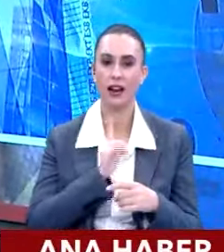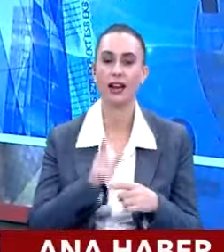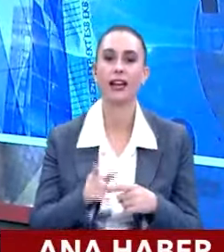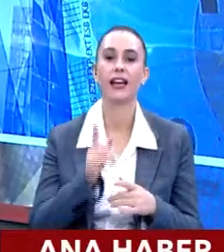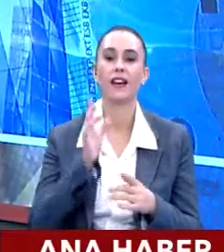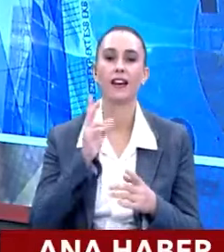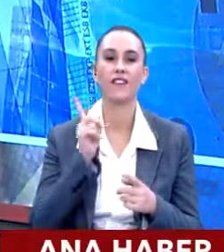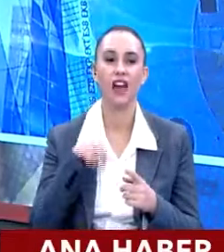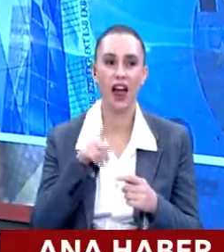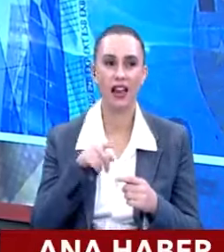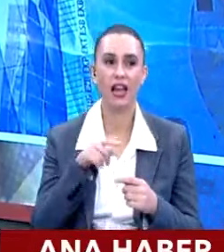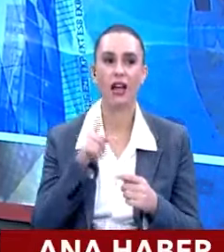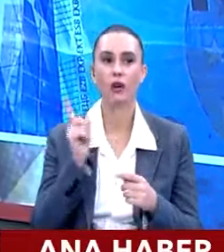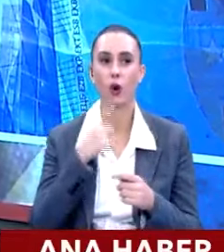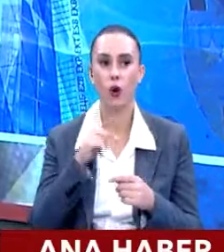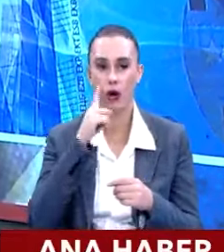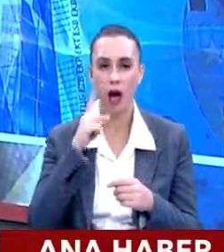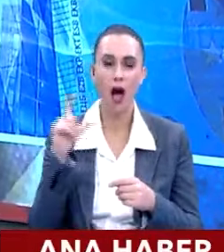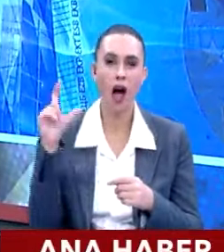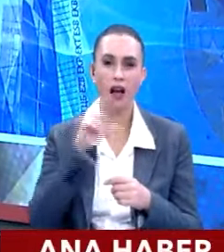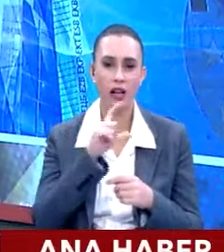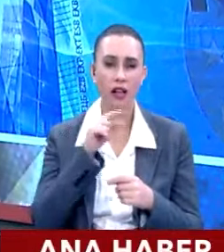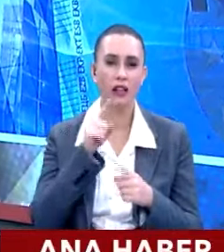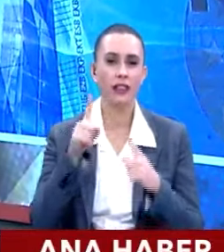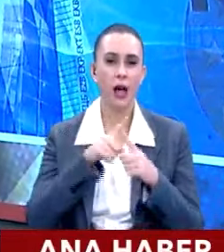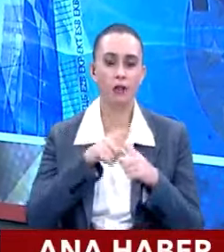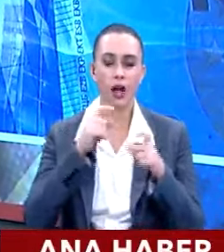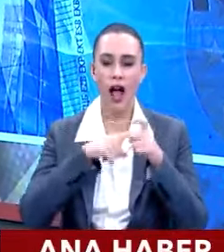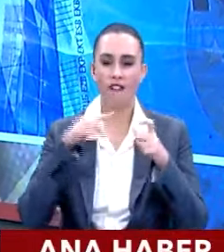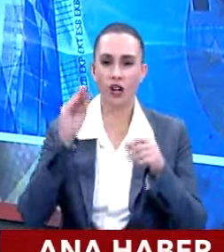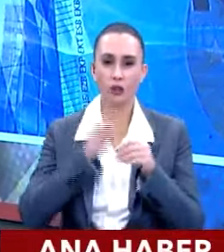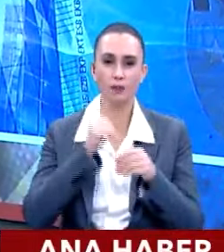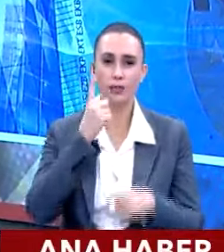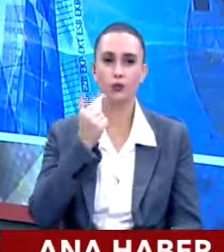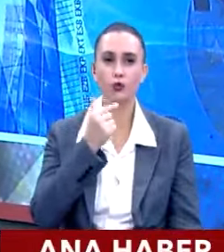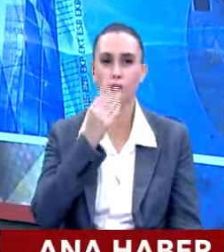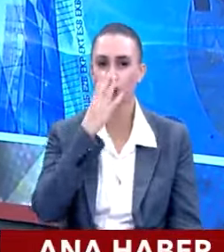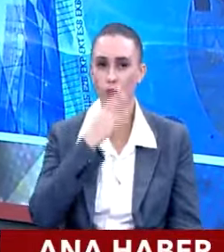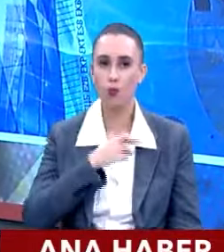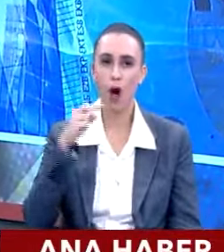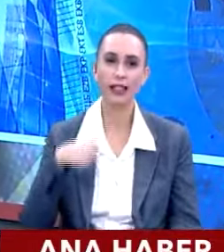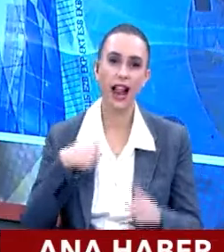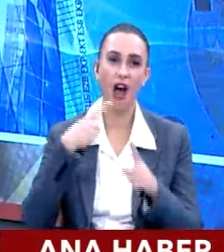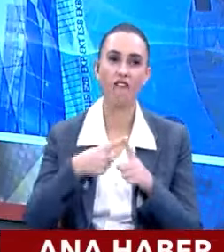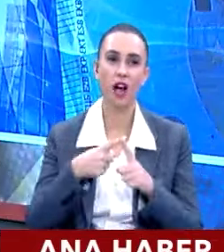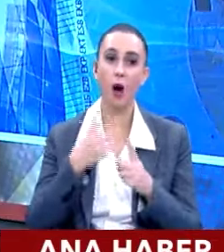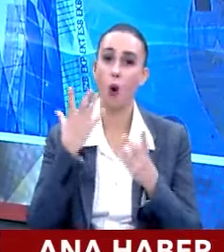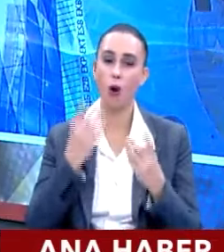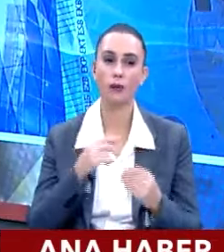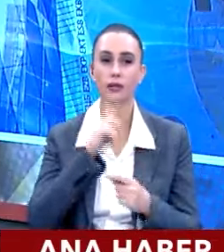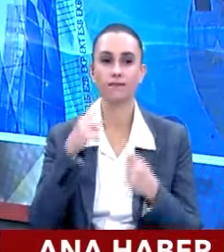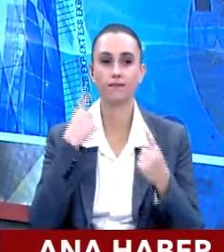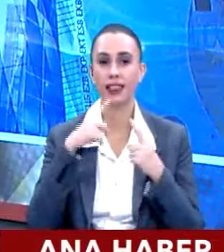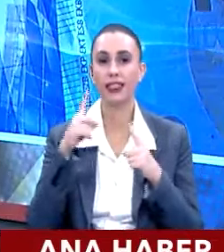ve yönetilen fiyatlardaki ayarlamaların Temmuz'daki aylık enflasyona 1,5 puan ilave katkı yapabilir.